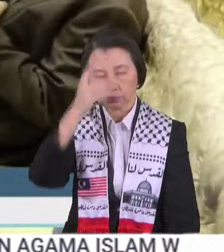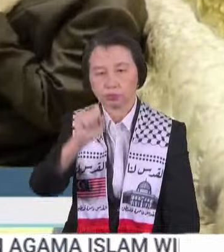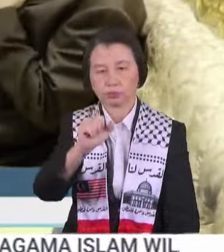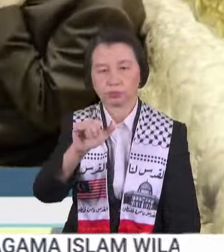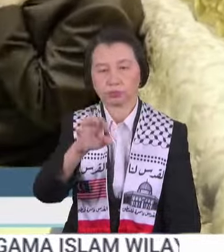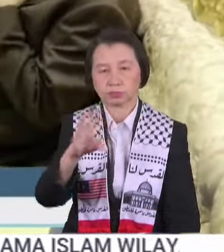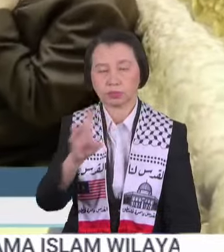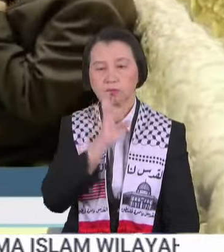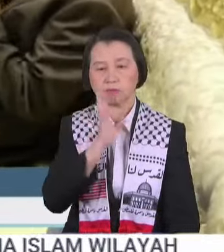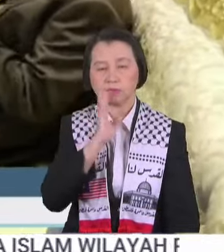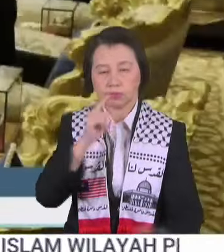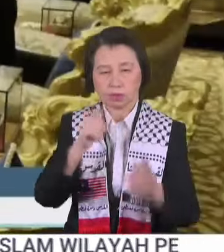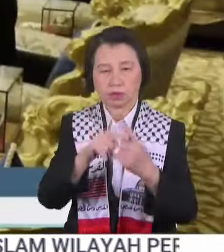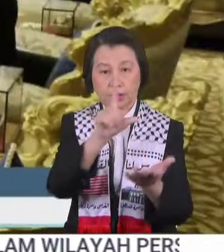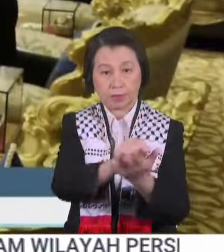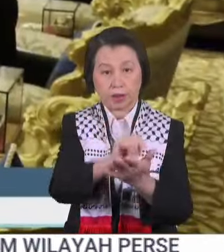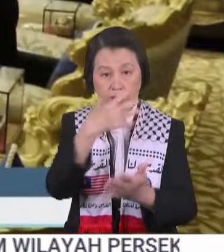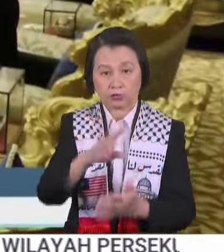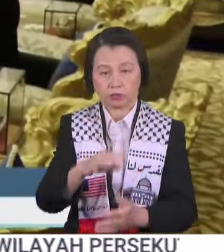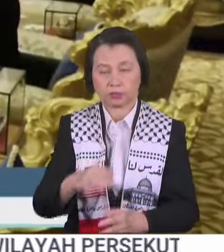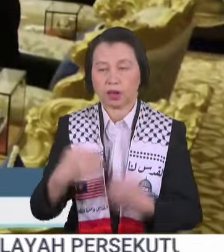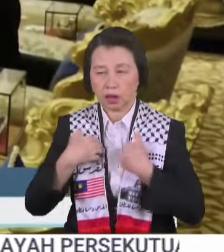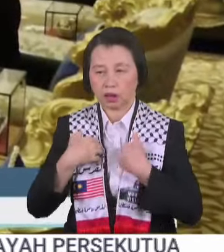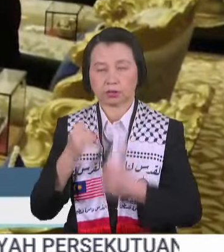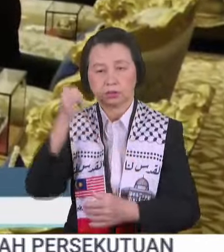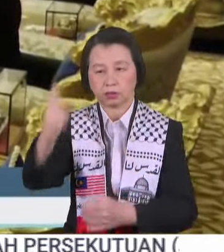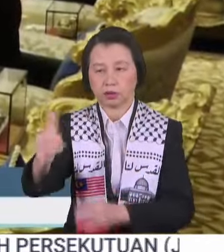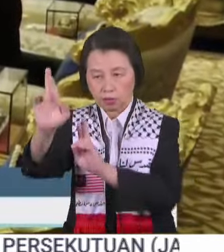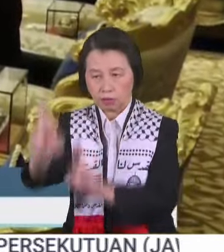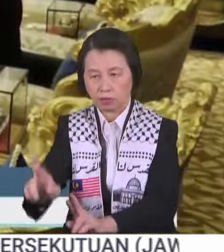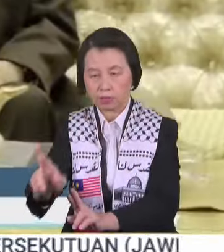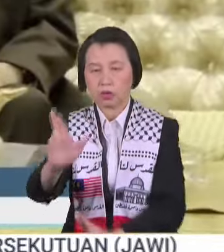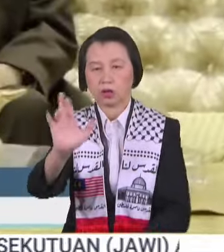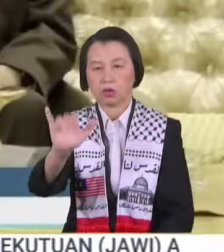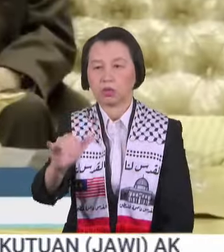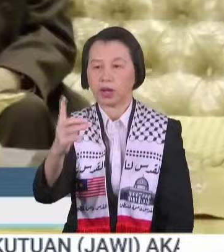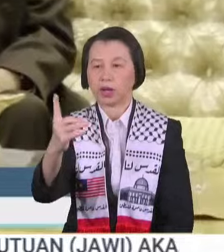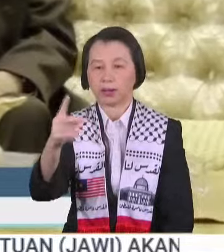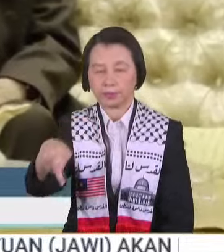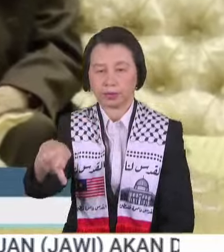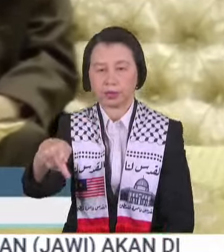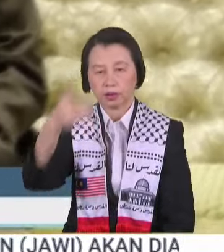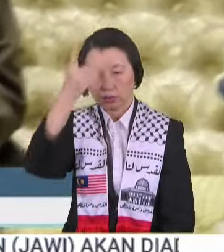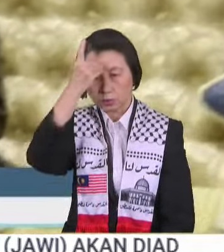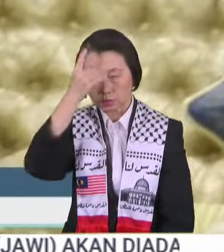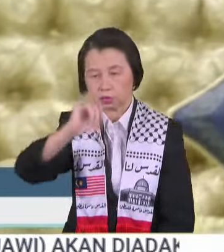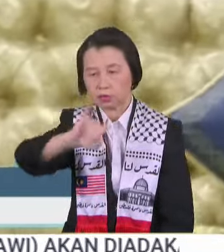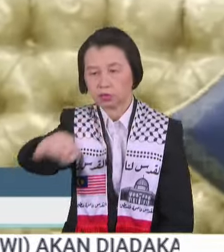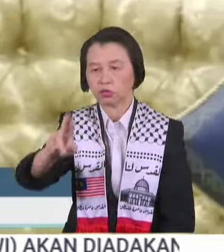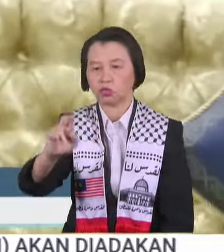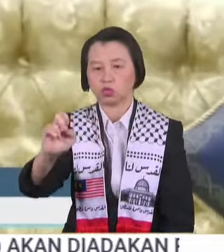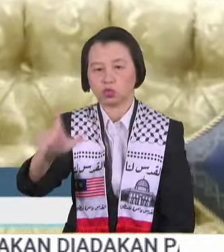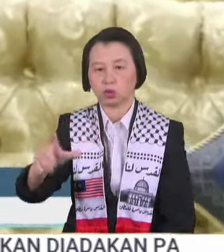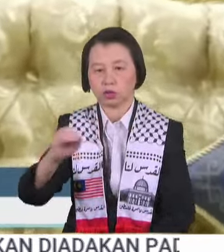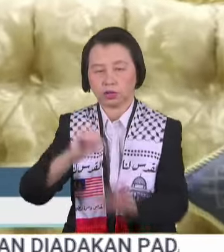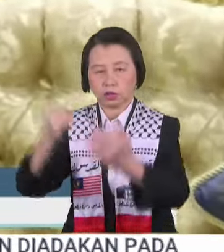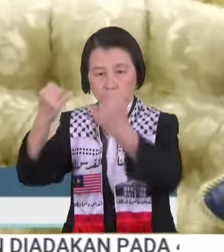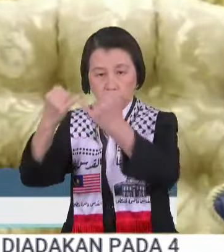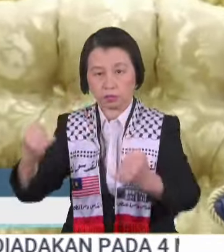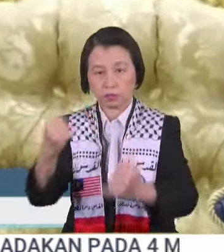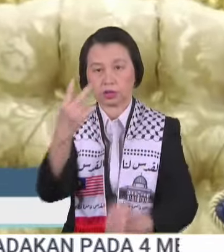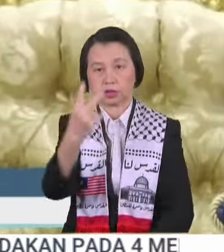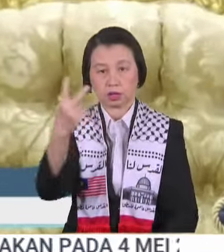berkata demikian kepada media selepas melakukan kunjungan terhadap Yang di-Pertua Negeri Sabah, Tun Dr. Johar Datuk Mahirudin di Istana Seri Kota